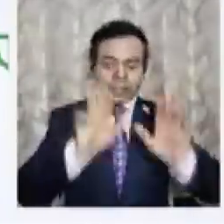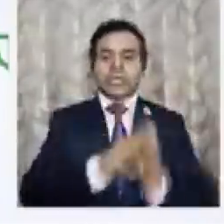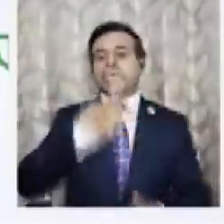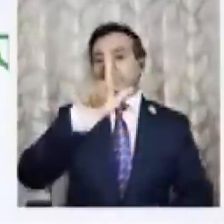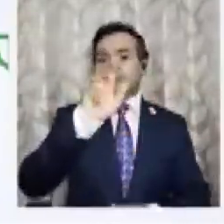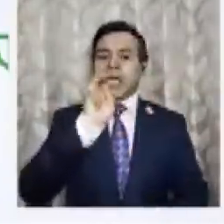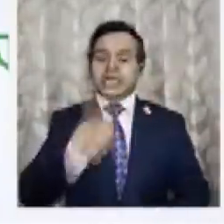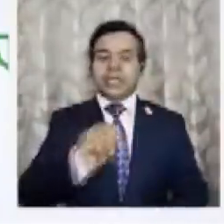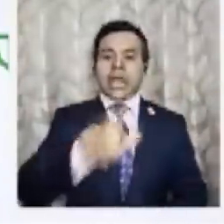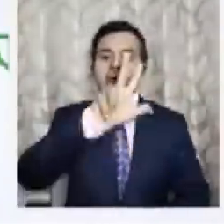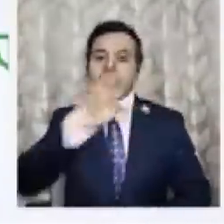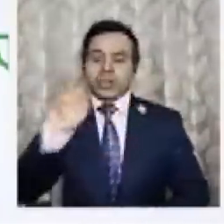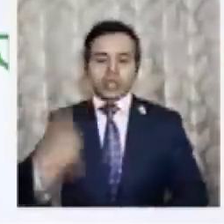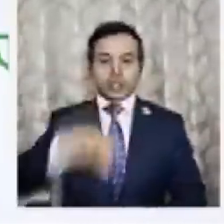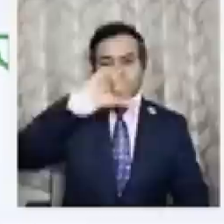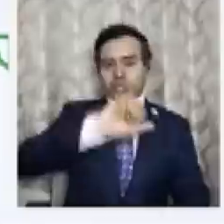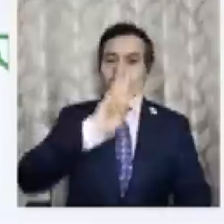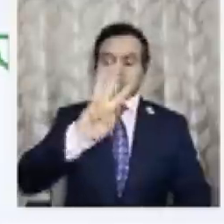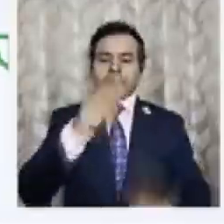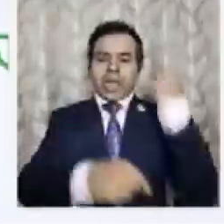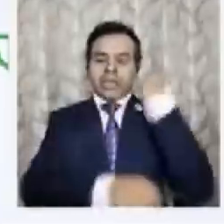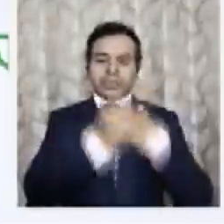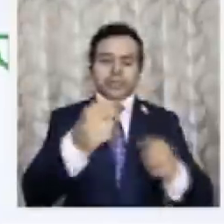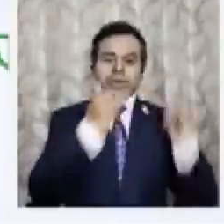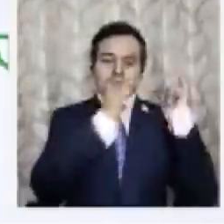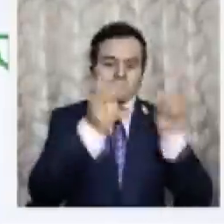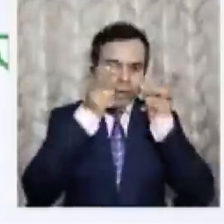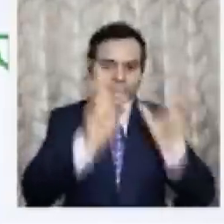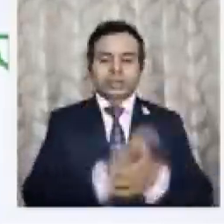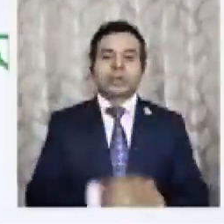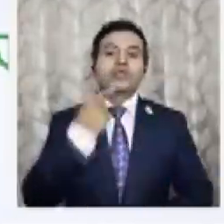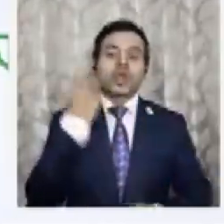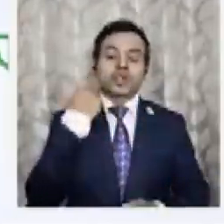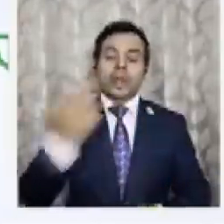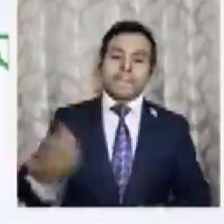4,535 জন। বর্তমানে আইসোলেশনে আছেন 7,893 জন।